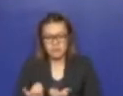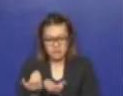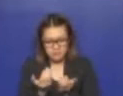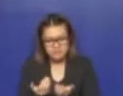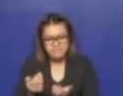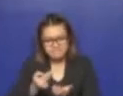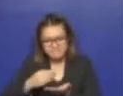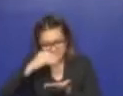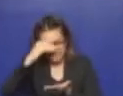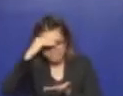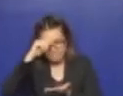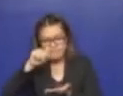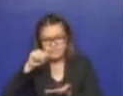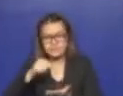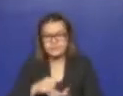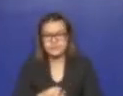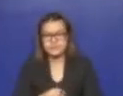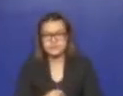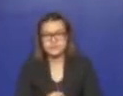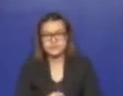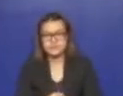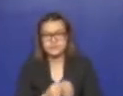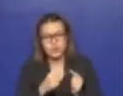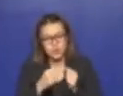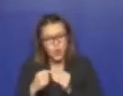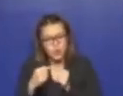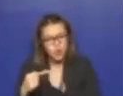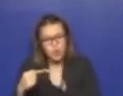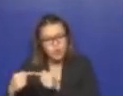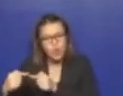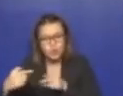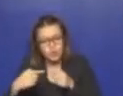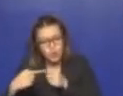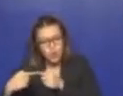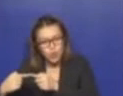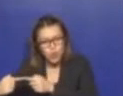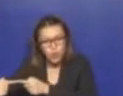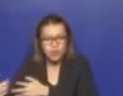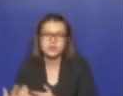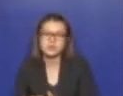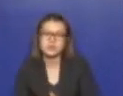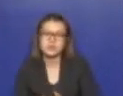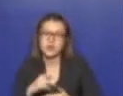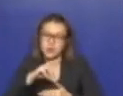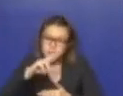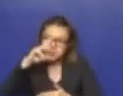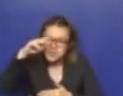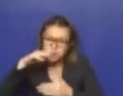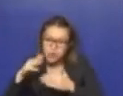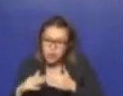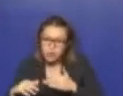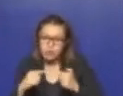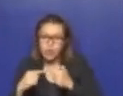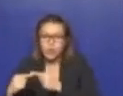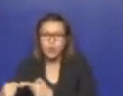เนี่ยได้ใช้กันต่อไปเรื่อยๆฉะนั้นก็จะมีการหมุนเวียนก็ขออนุญาต